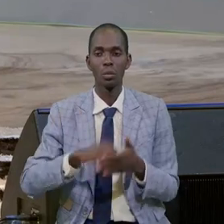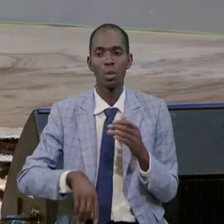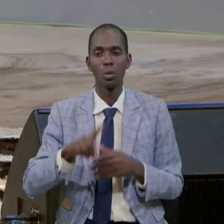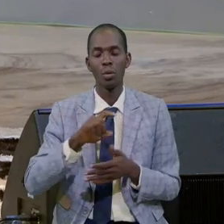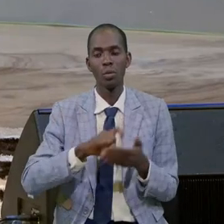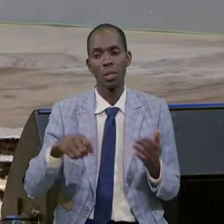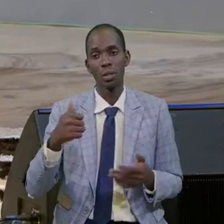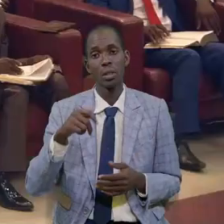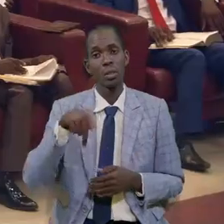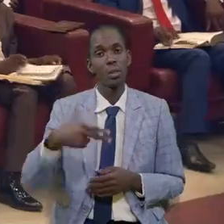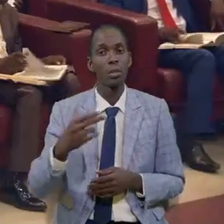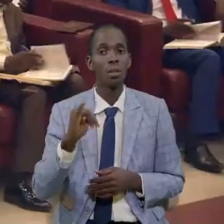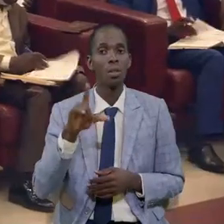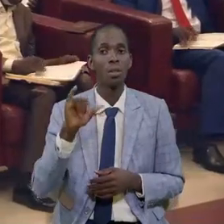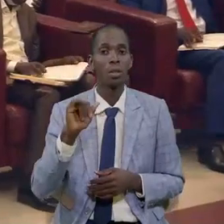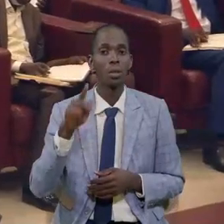Philippiens